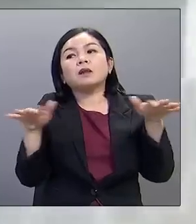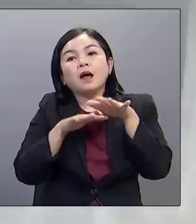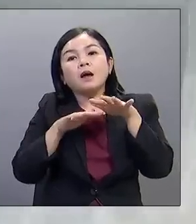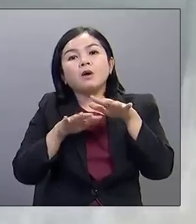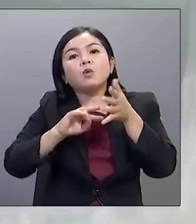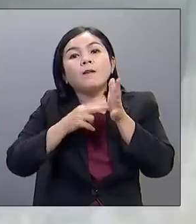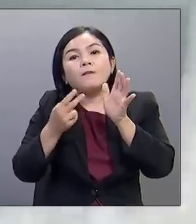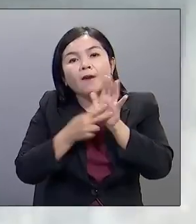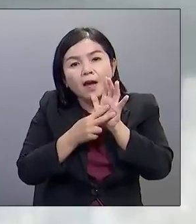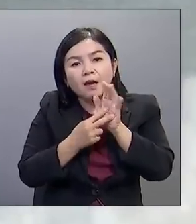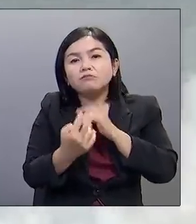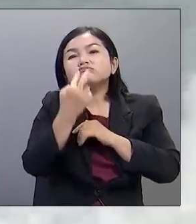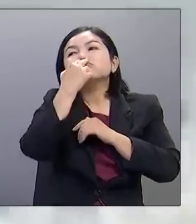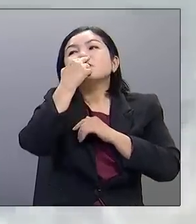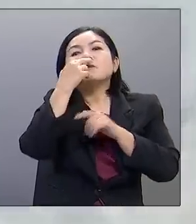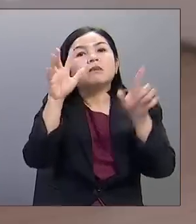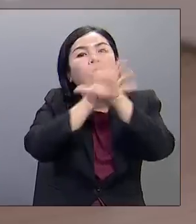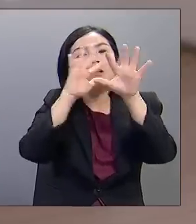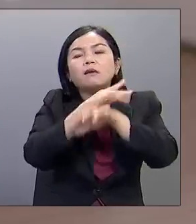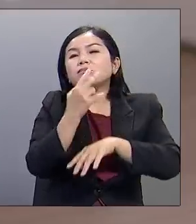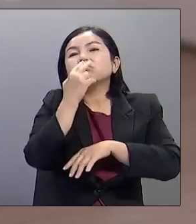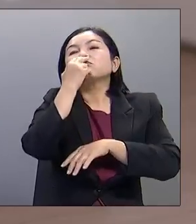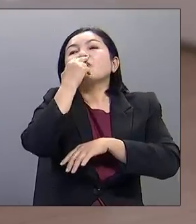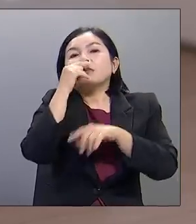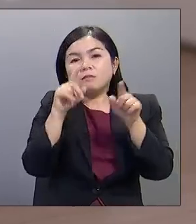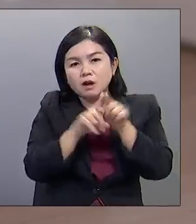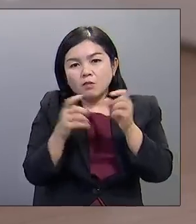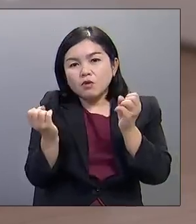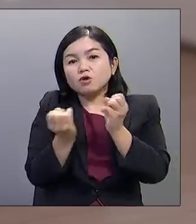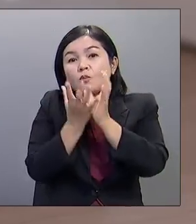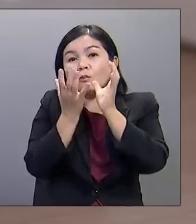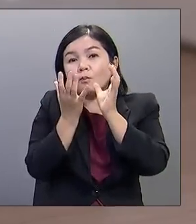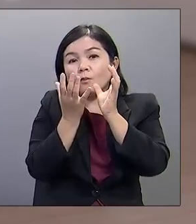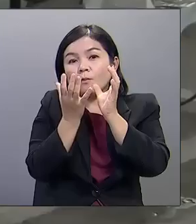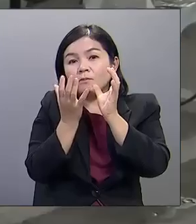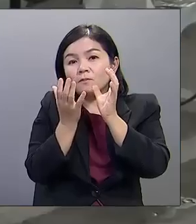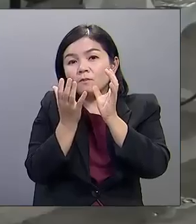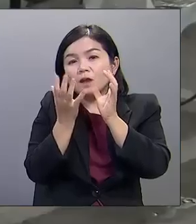นี้ก็จะเป็นโรคทางเดินหายใจโรคหนึ่งจึงเชื่อมั่นว่าความรุนแรงของโรคนั้นจะมีแนวโน้มลดลงค่ะ